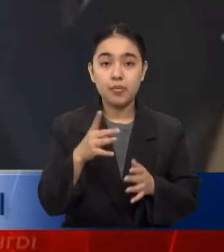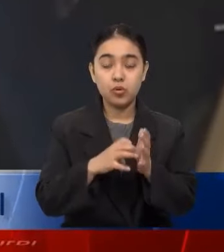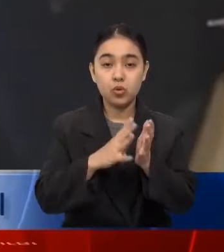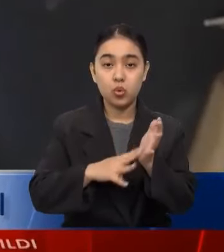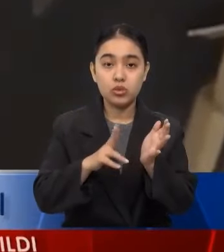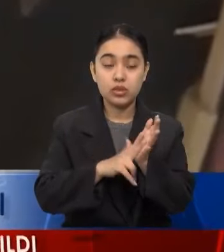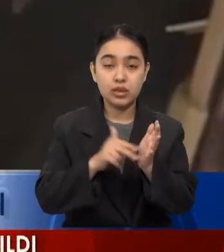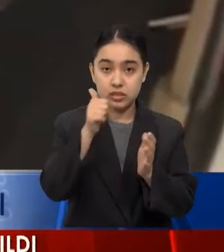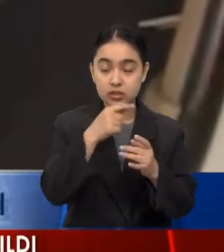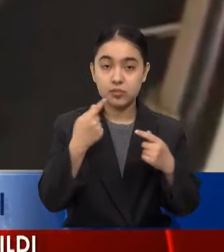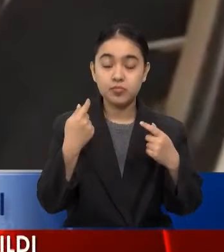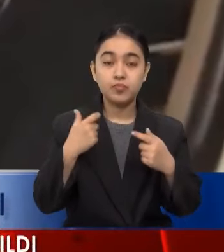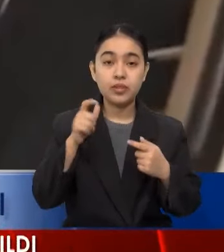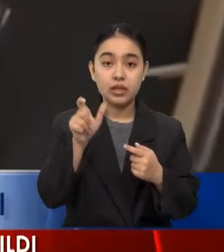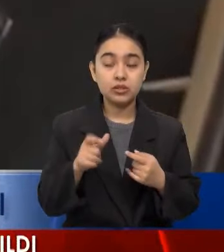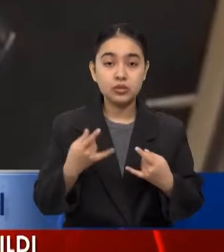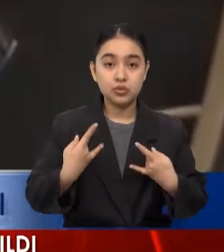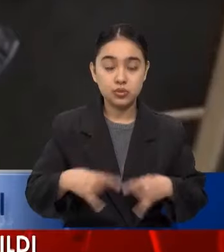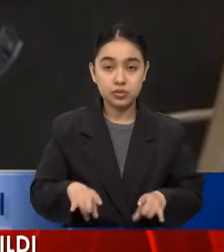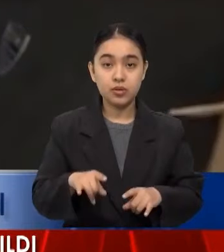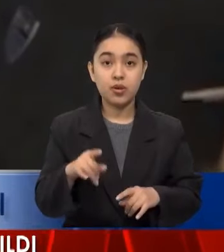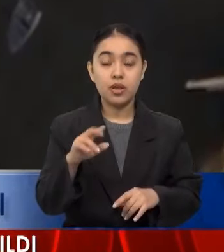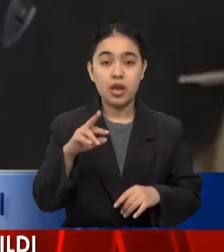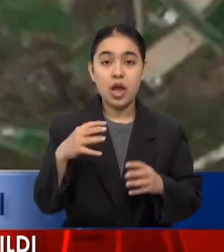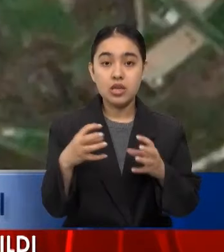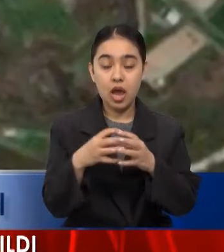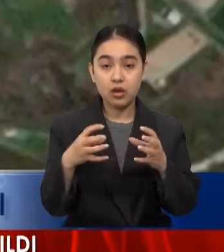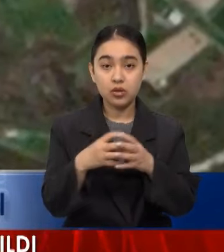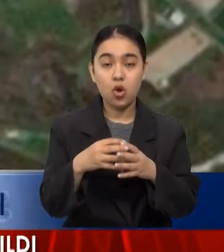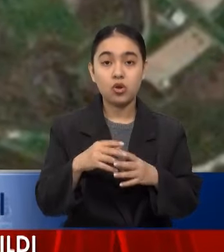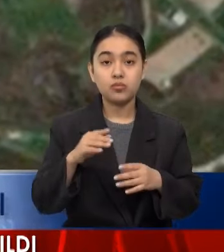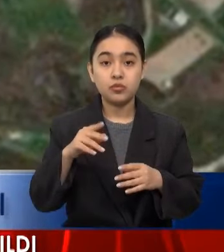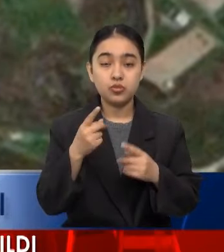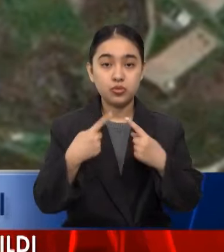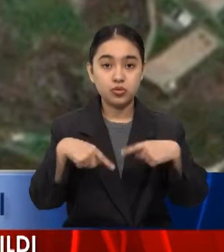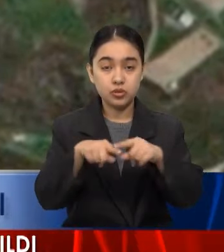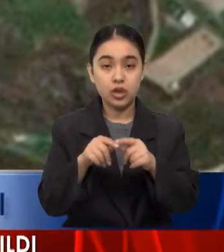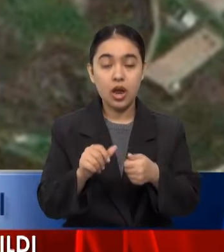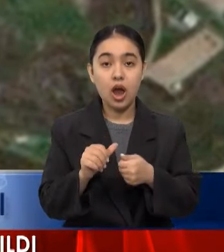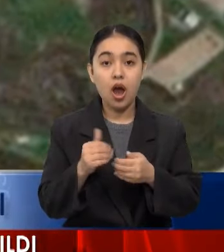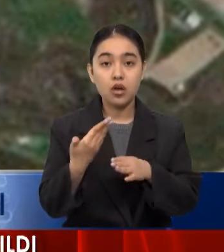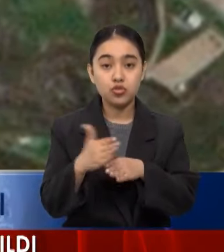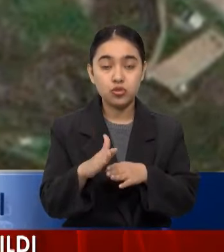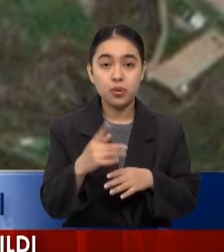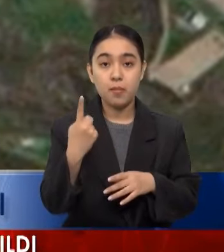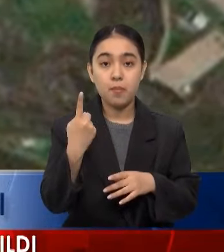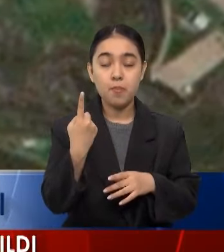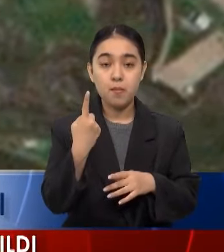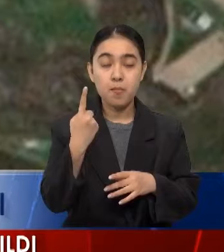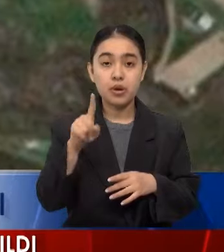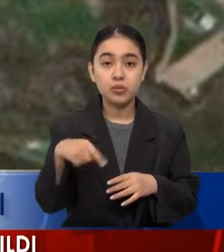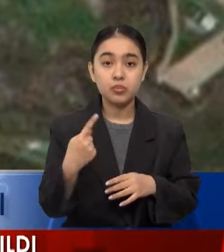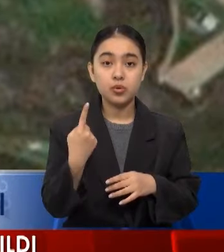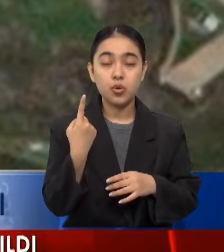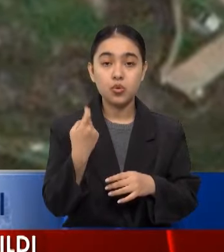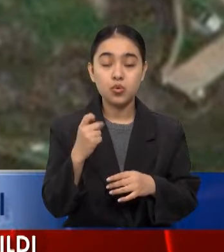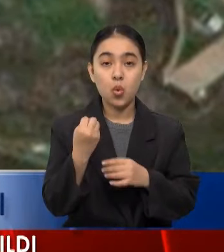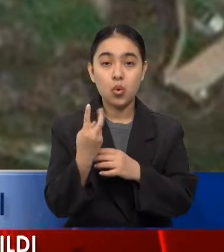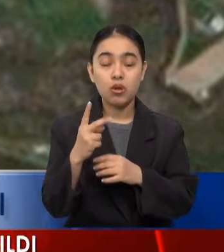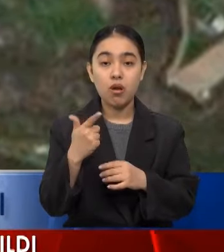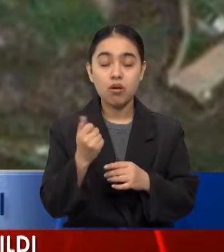1998-yilda tug'ilgan fuqaroga Yangiyo'l tumani bog'dorchilik uzumchilik shirkati a'zolari uchun ajratilgan 1,12 gektar yer